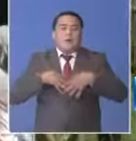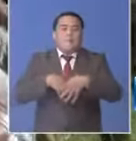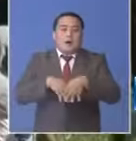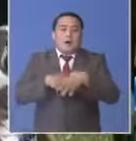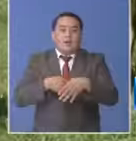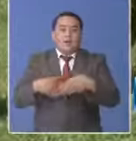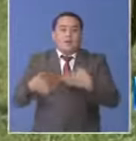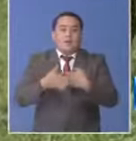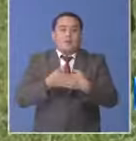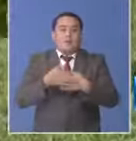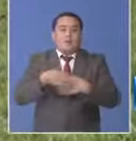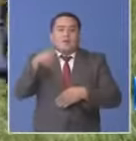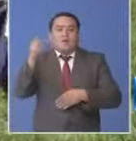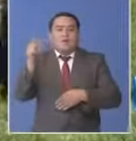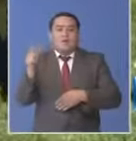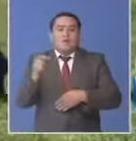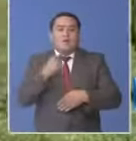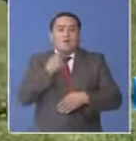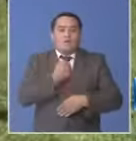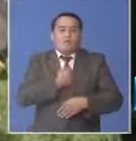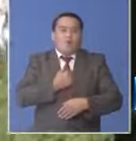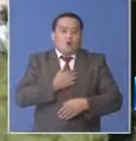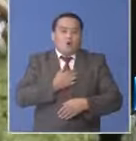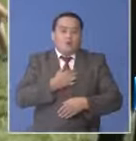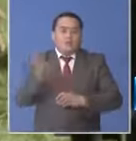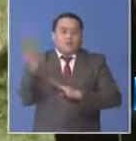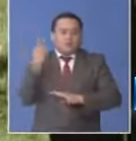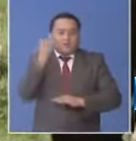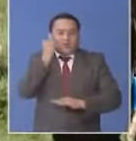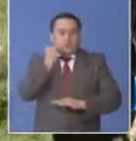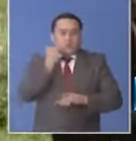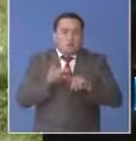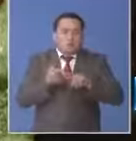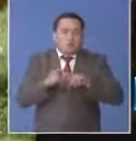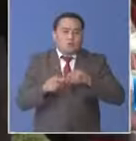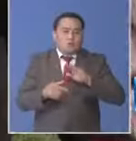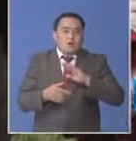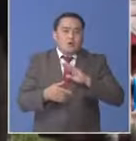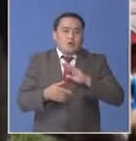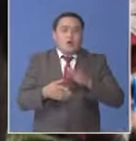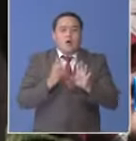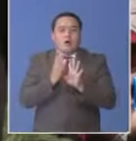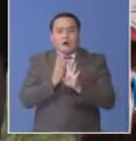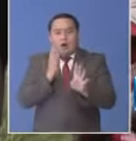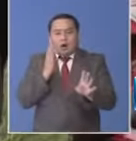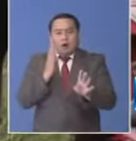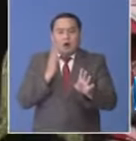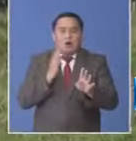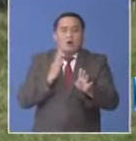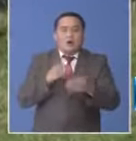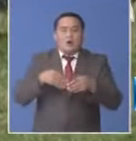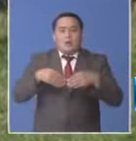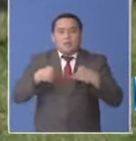ними прошли воины древности в полной амуниции. Воссоздали дух средневековья и репродукции торговых караванов, мастеров-ремесленников